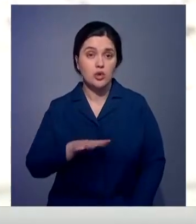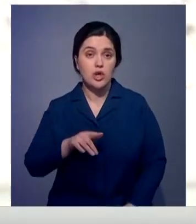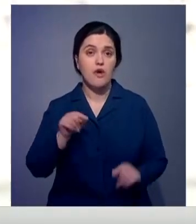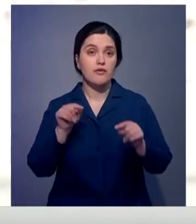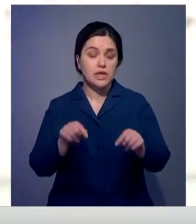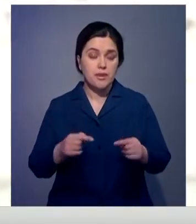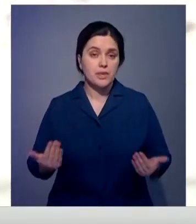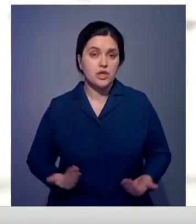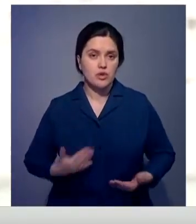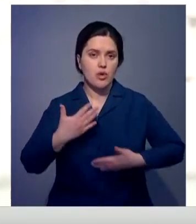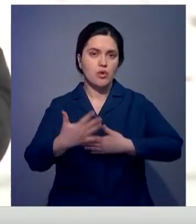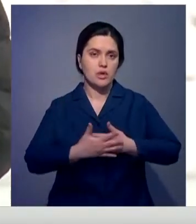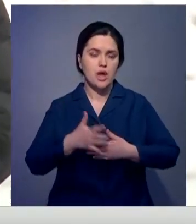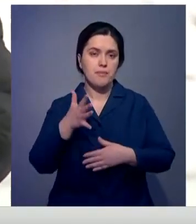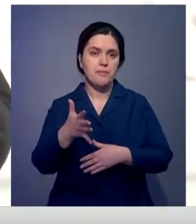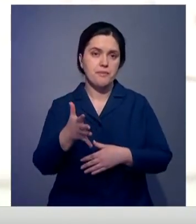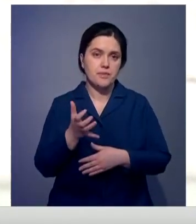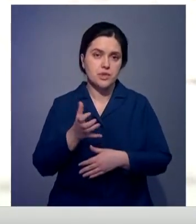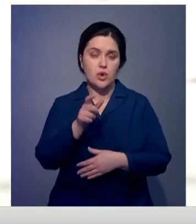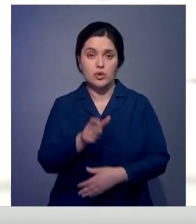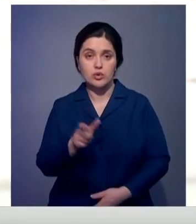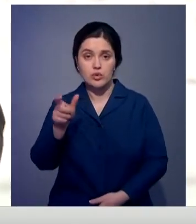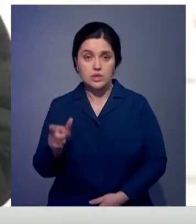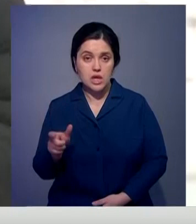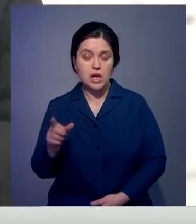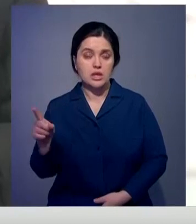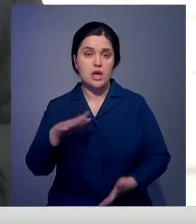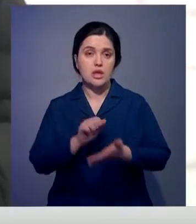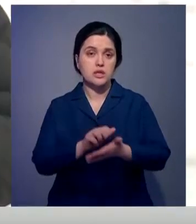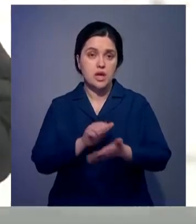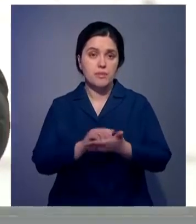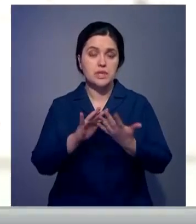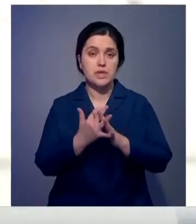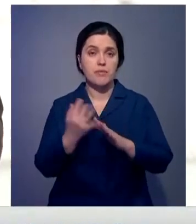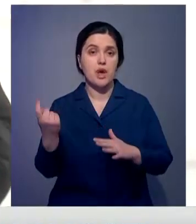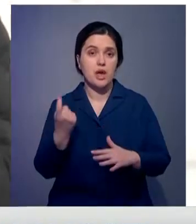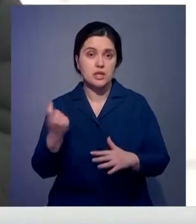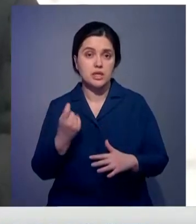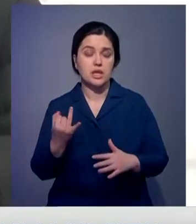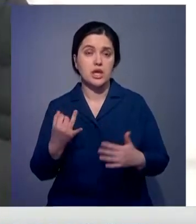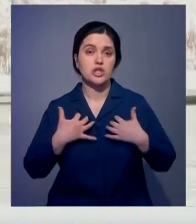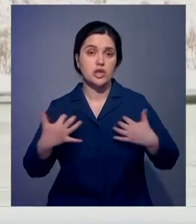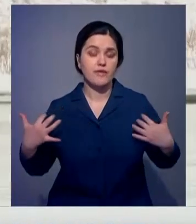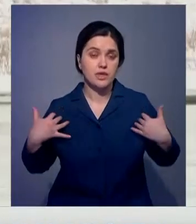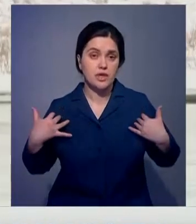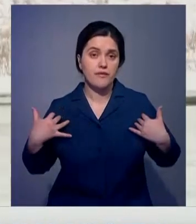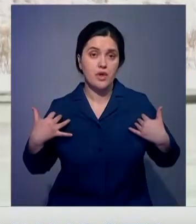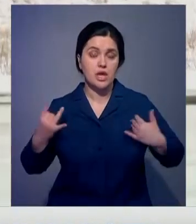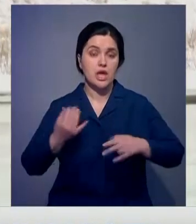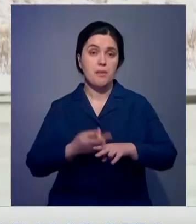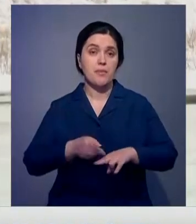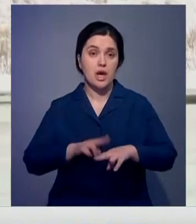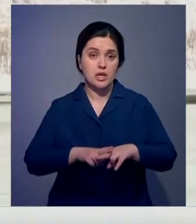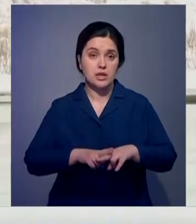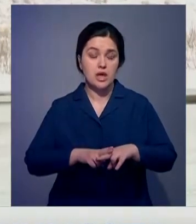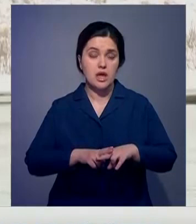около 5500 жителей. Они в основном занимаются сельским хозяйством и животноводством. Поэтому вот